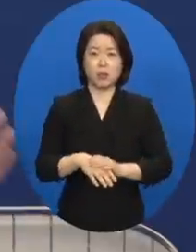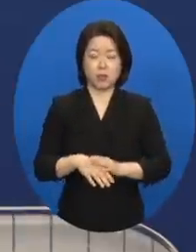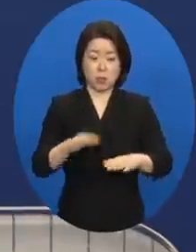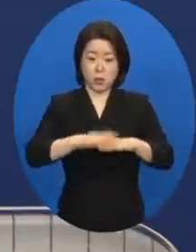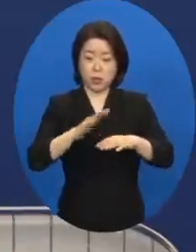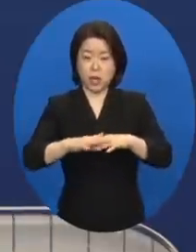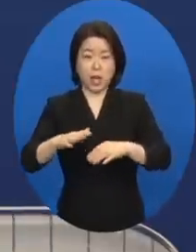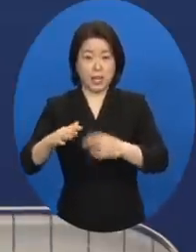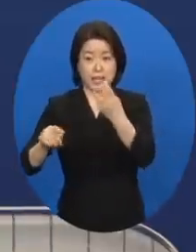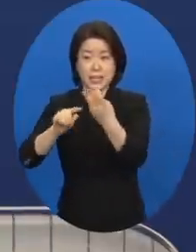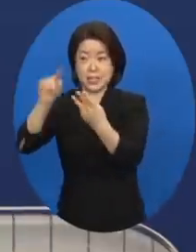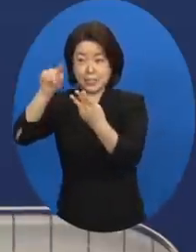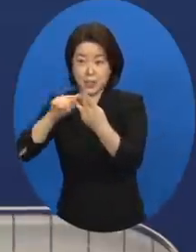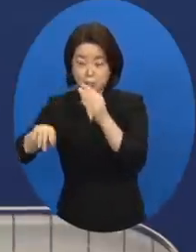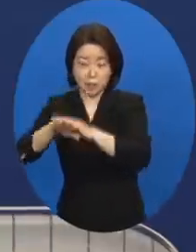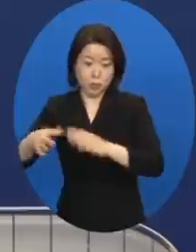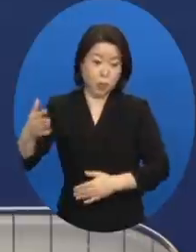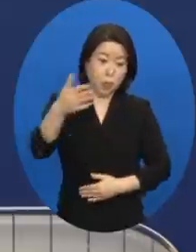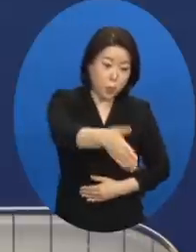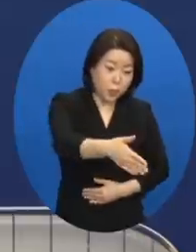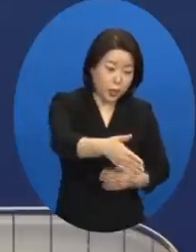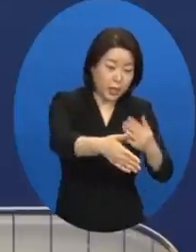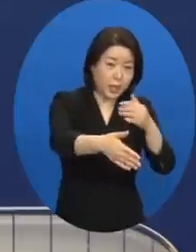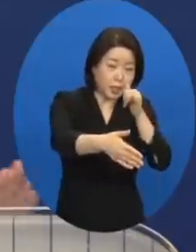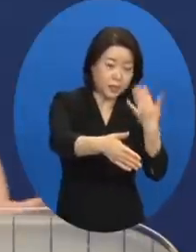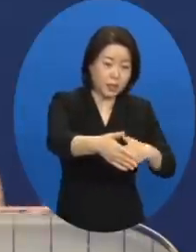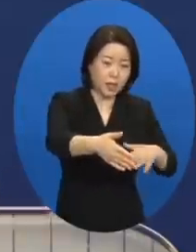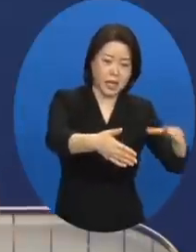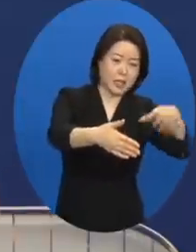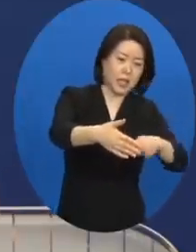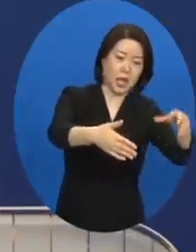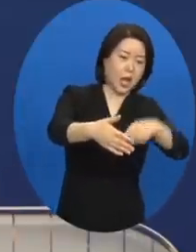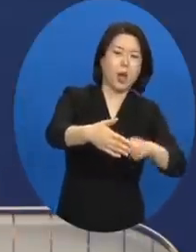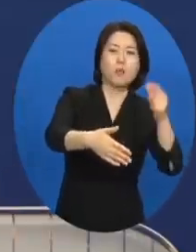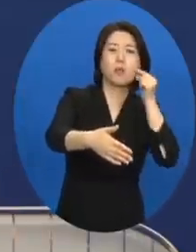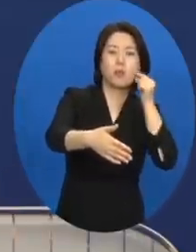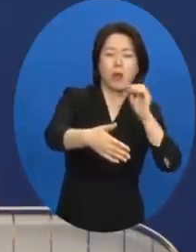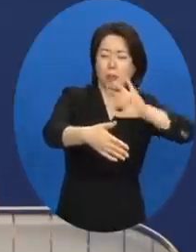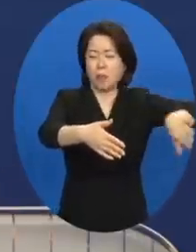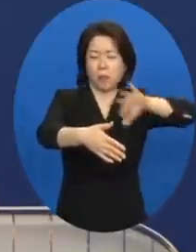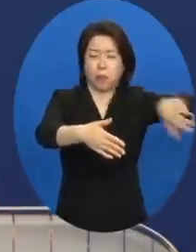있는데도 잡을만 한데도 못 잡더라고요.